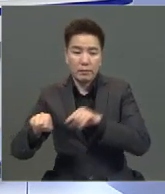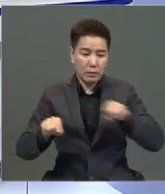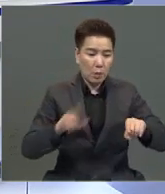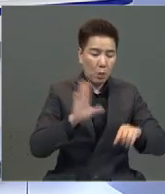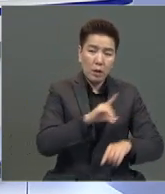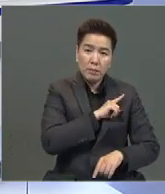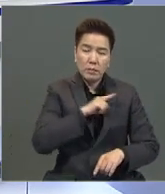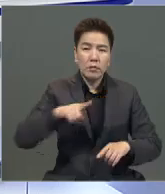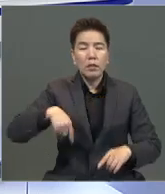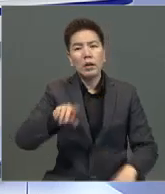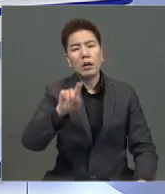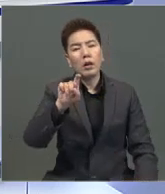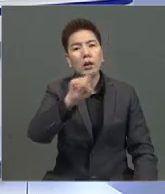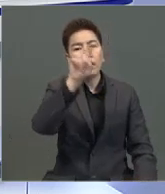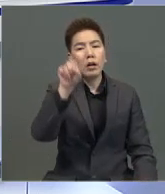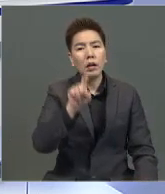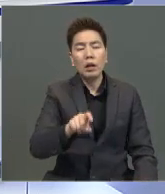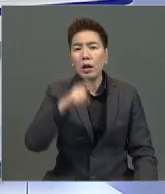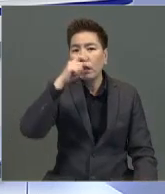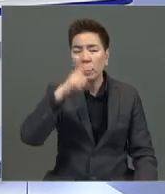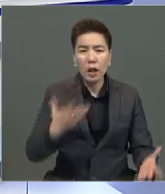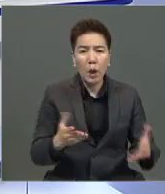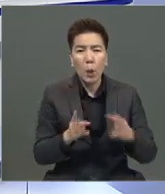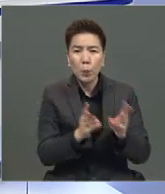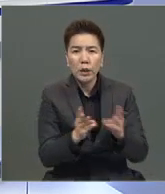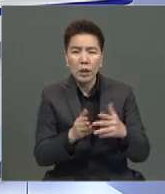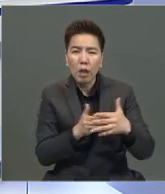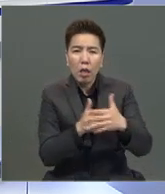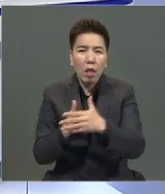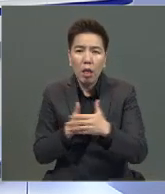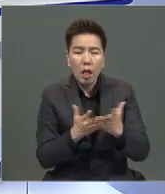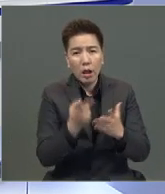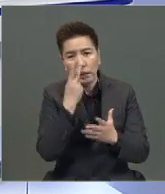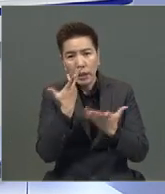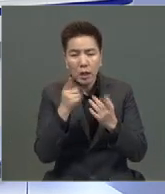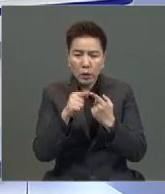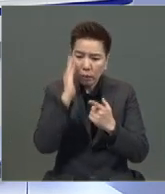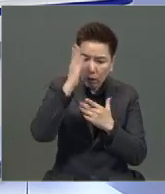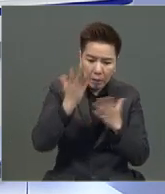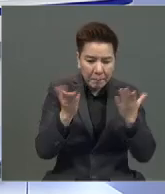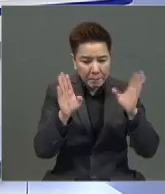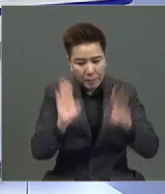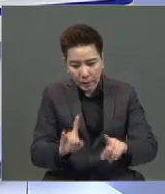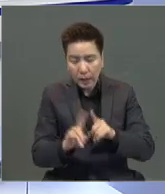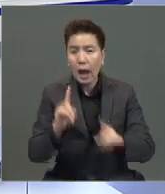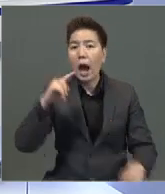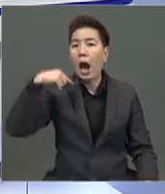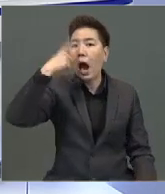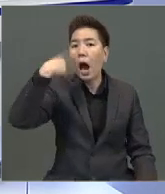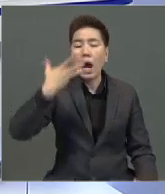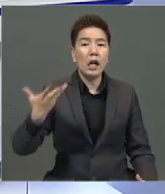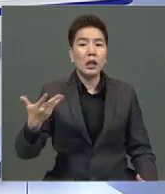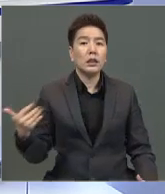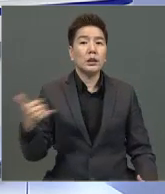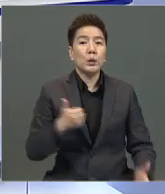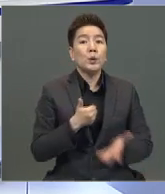ที่รับผิดชอบหลายคนก็จะถามเอ๊ะอย่างนี้ประเทศเราจะมีทางออกไปทางไหน ใช่พอจะเห็นแสงสว่างบ้างไหมนะคะ ใช่ใครจะเป็นผู้ออกม